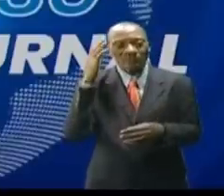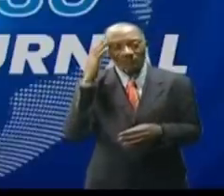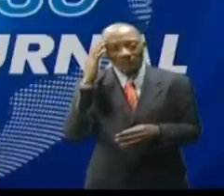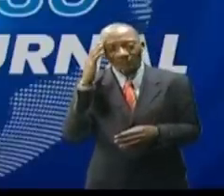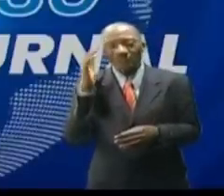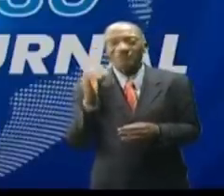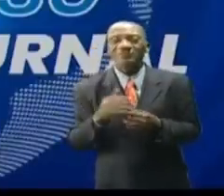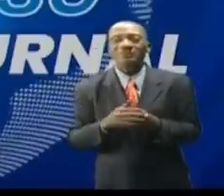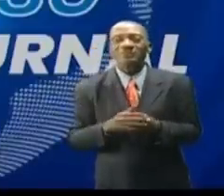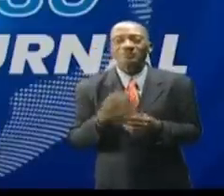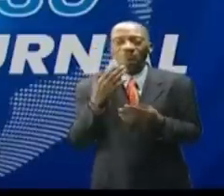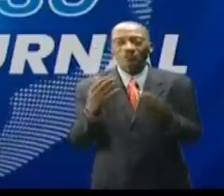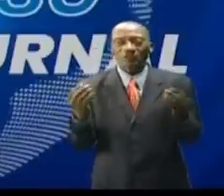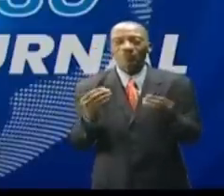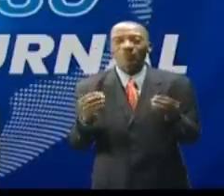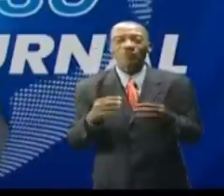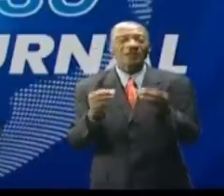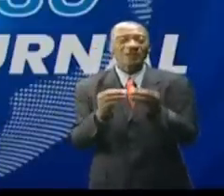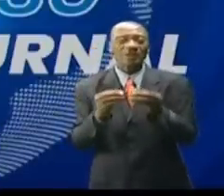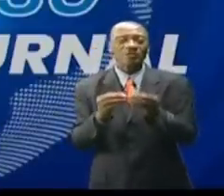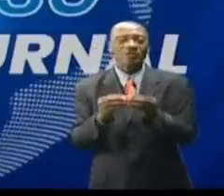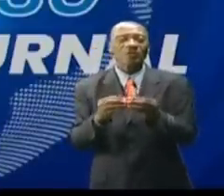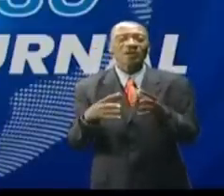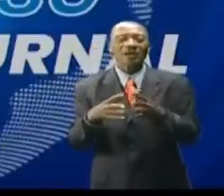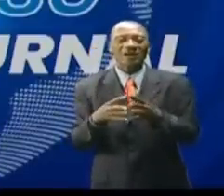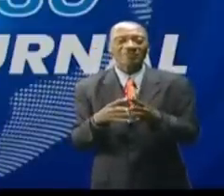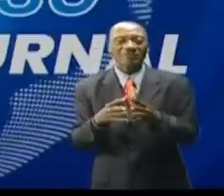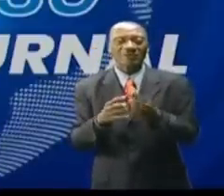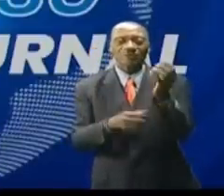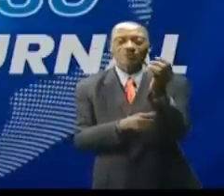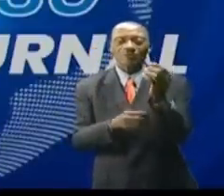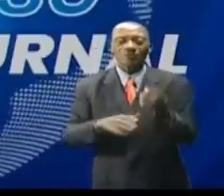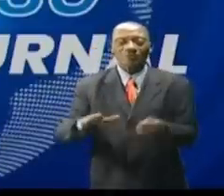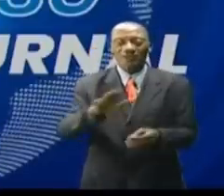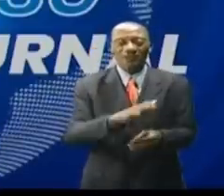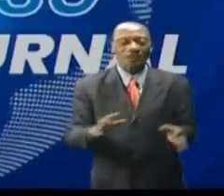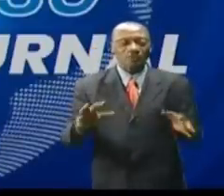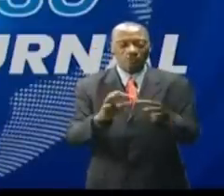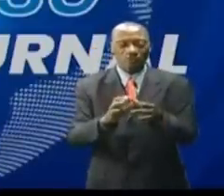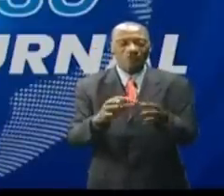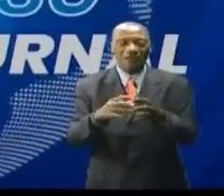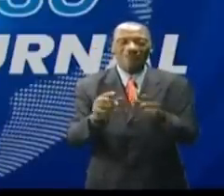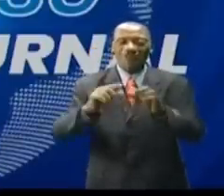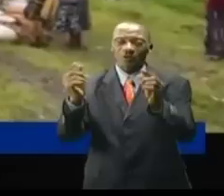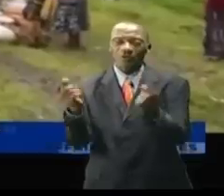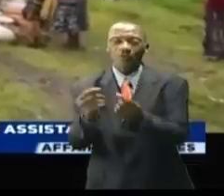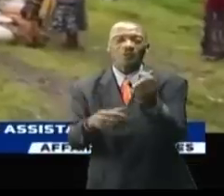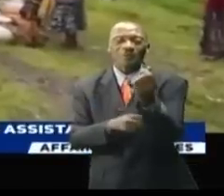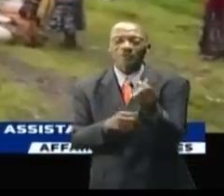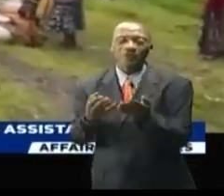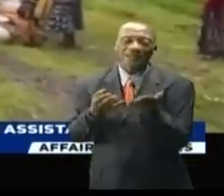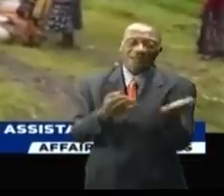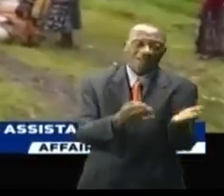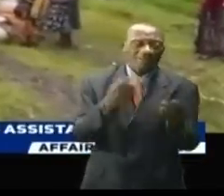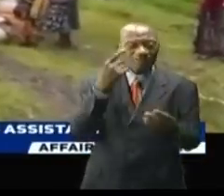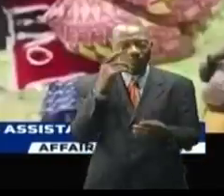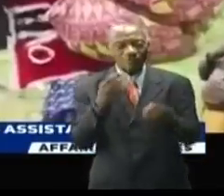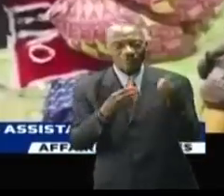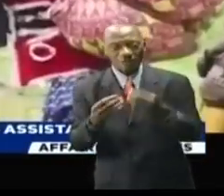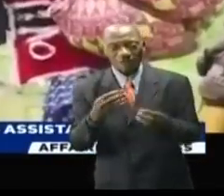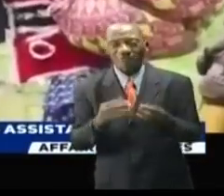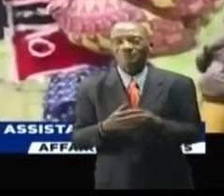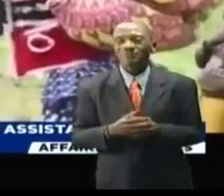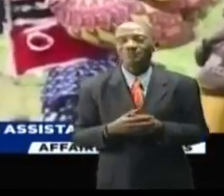justifie la réunion avec les agences des Nations Unies sur la coordination des actions humanitaires. Au reportage. La résurgence